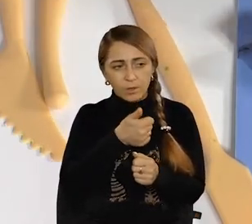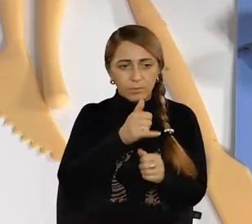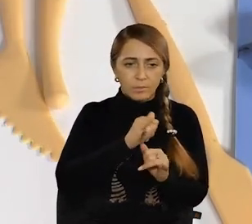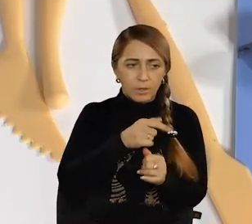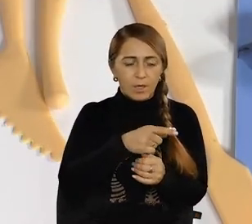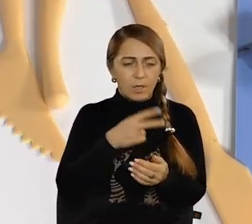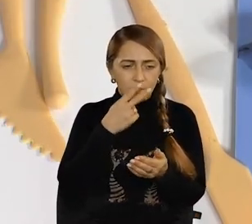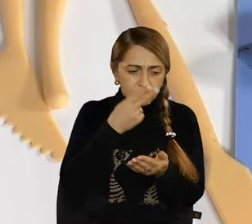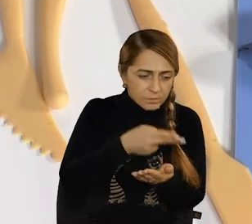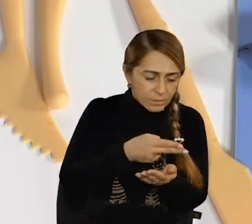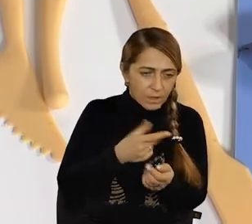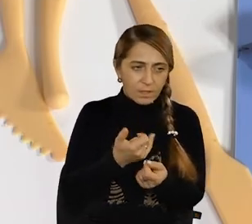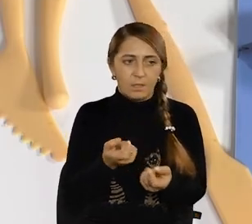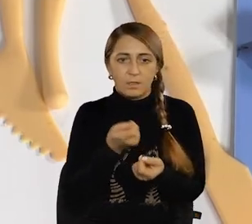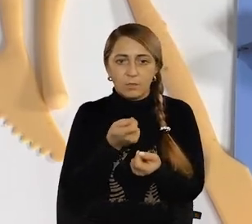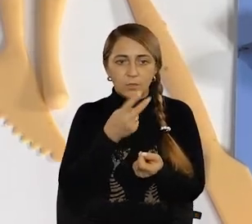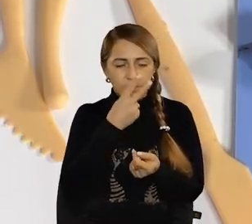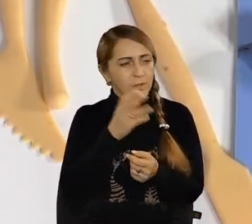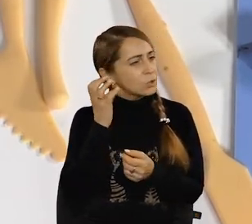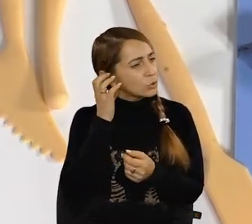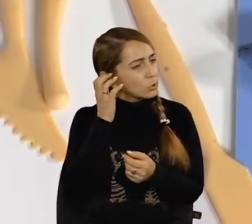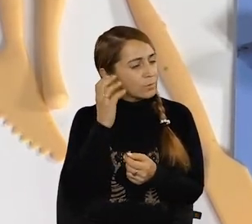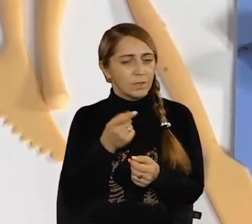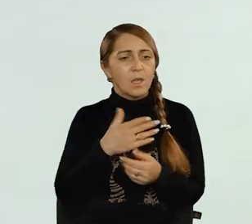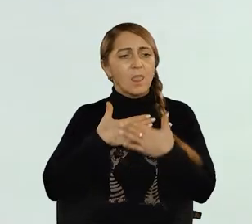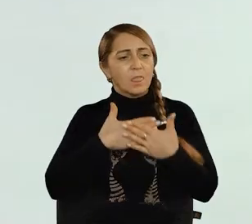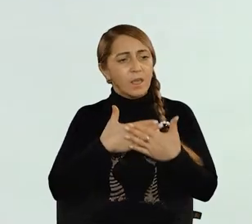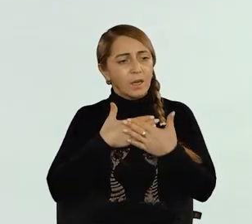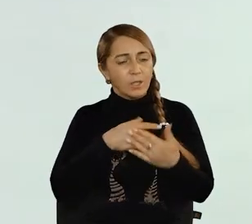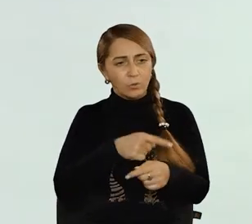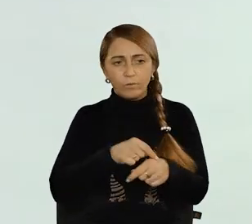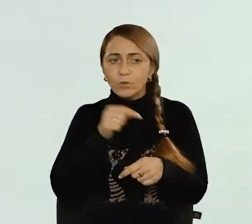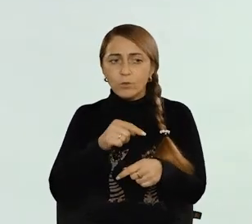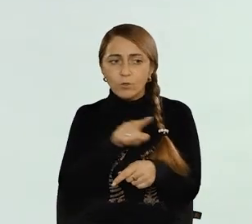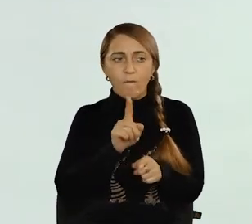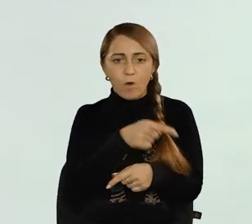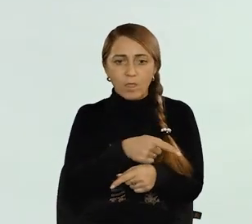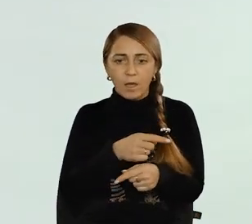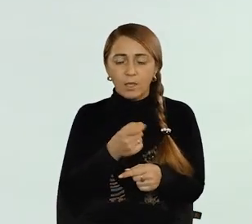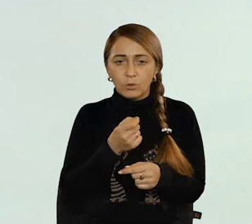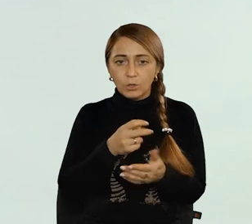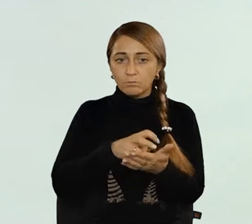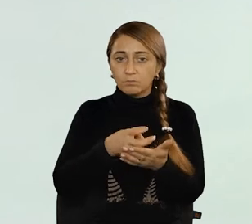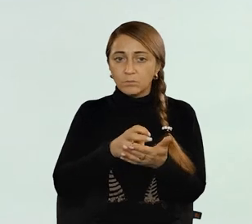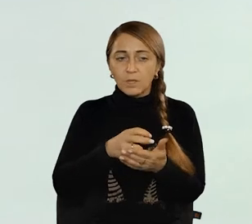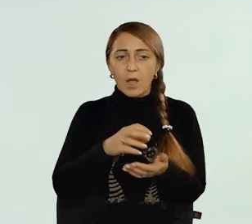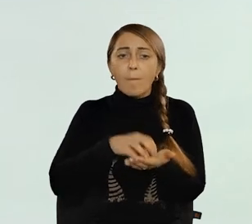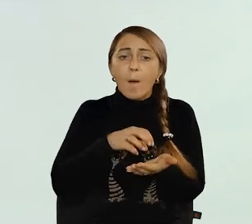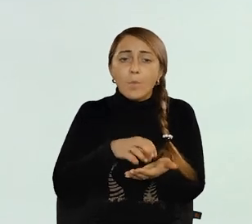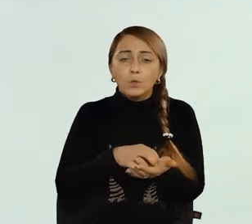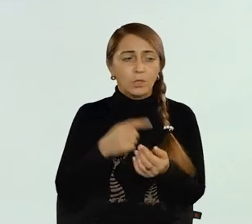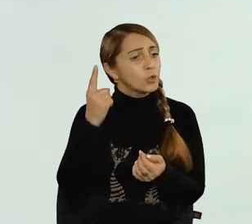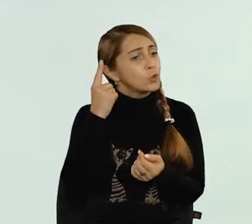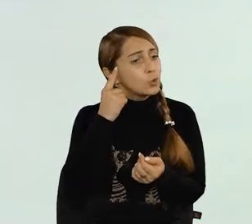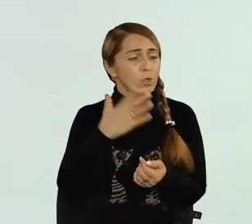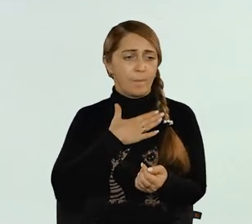до пампушечки і декілька секунд прислухався до дихання. Тут відчув, що вона поворушилася. «Пампушечко, чуєш